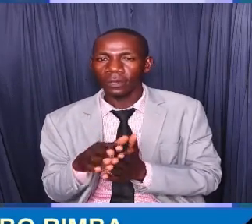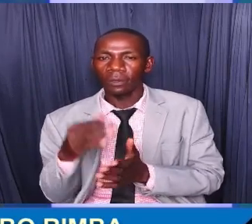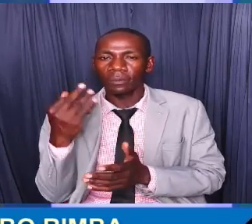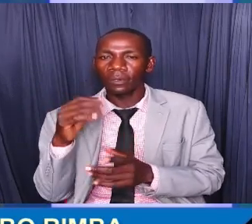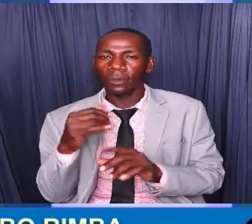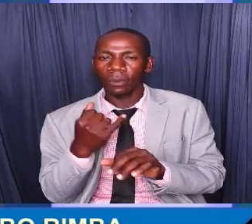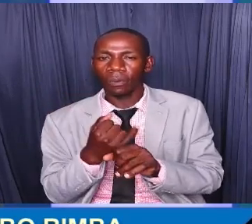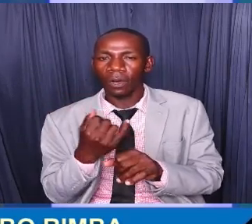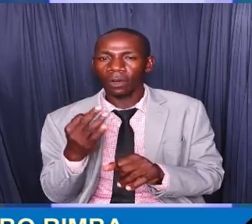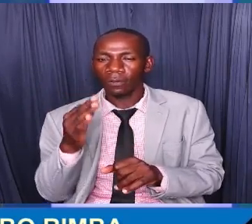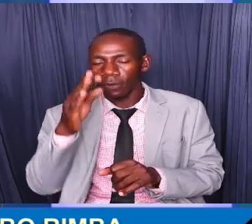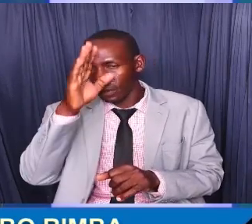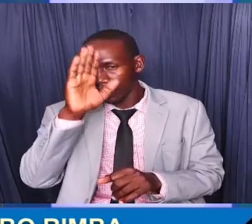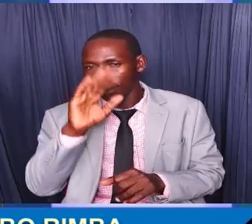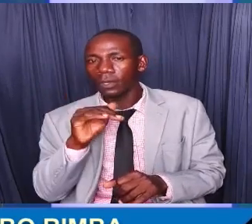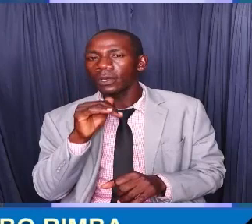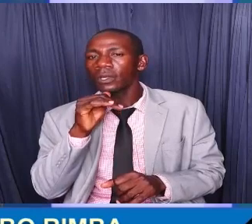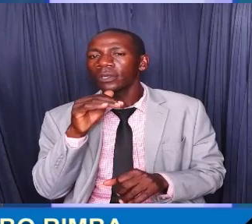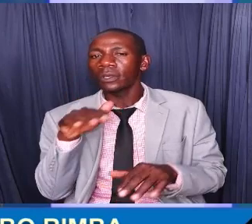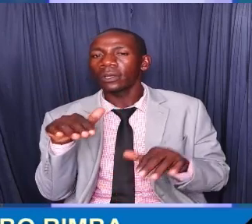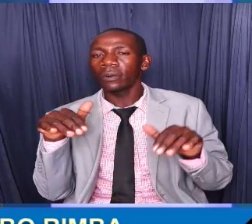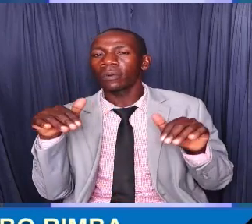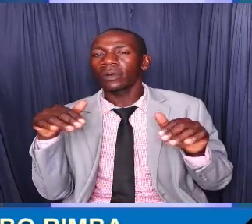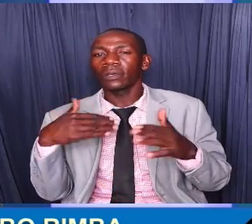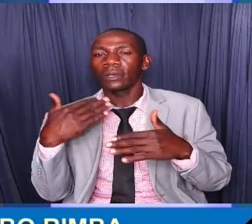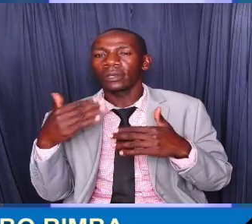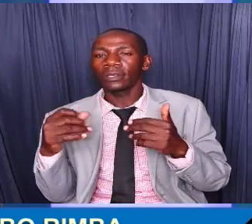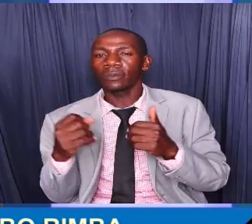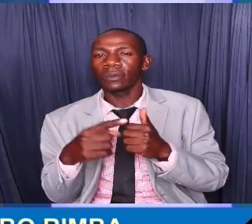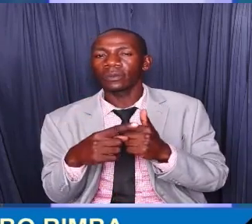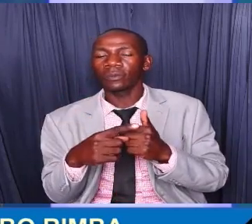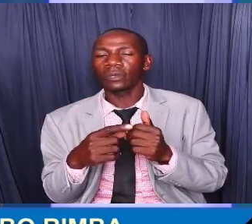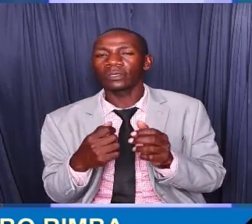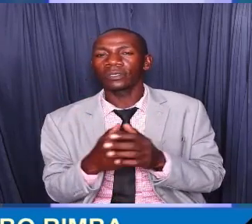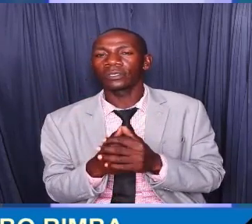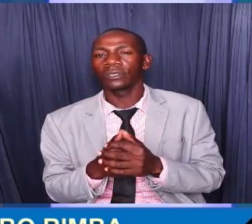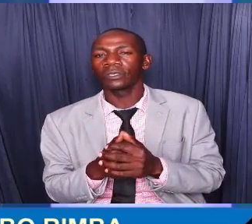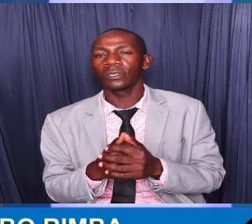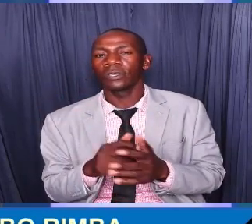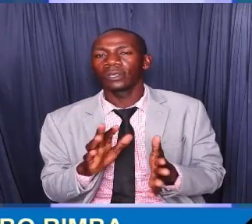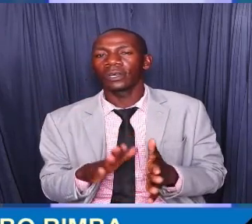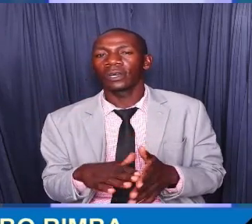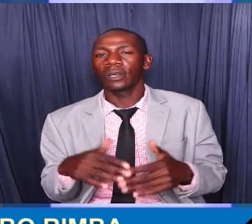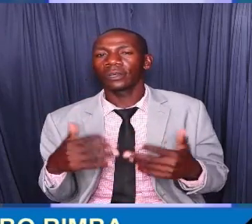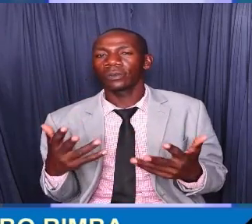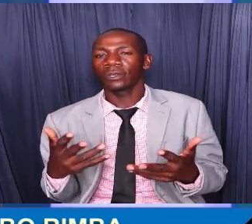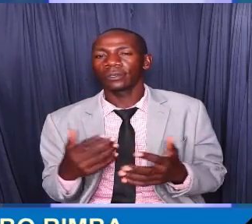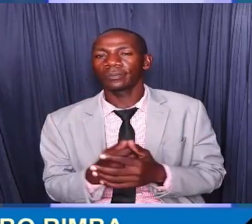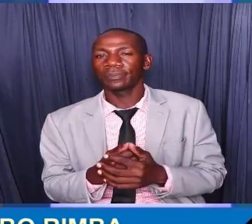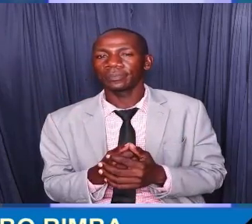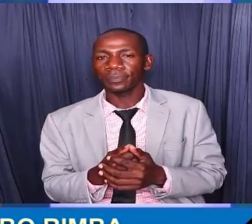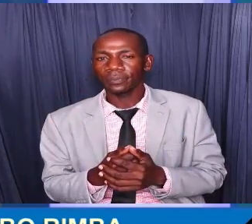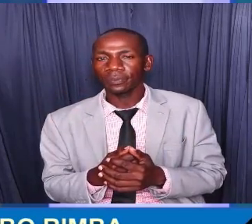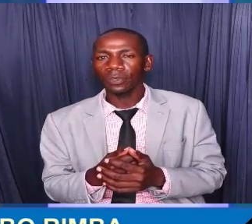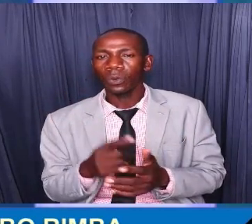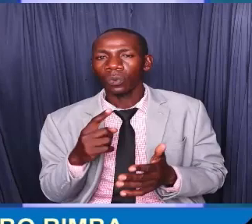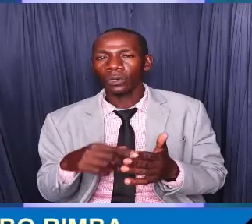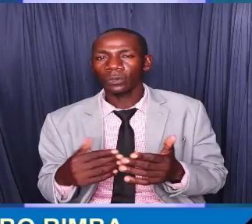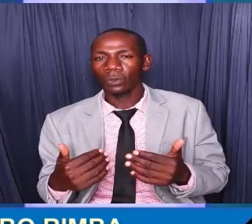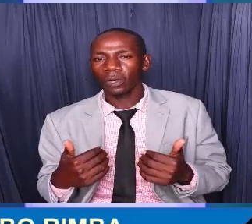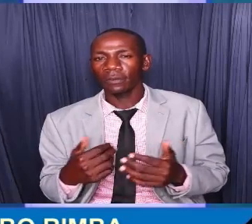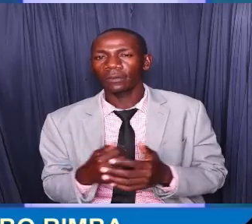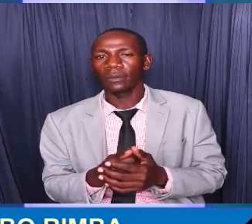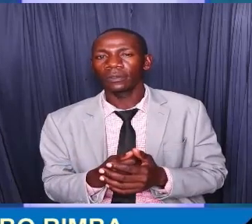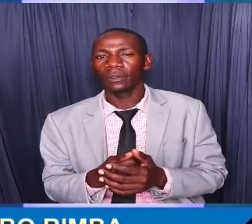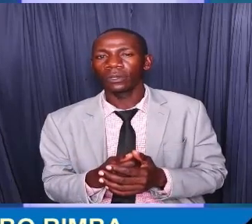Mungu. You have been preached about the work Usiseme of God. Utangoja mwezi ujao. Don't say you'll wait for the next month. Hallelujah. Hallelujah. Kilo ulicho nacho.